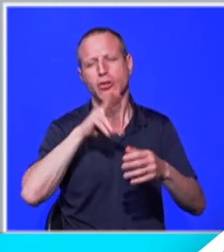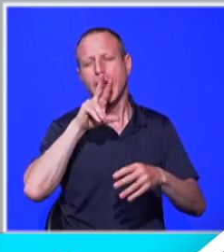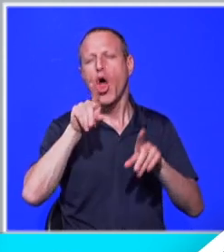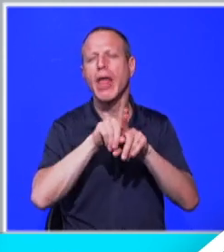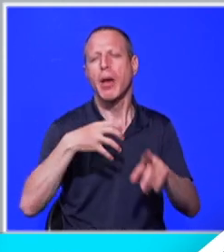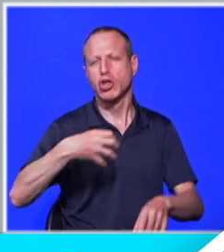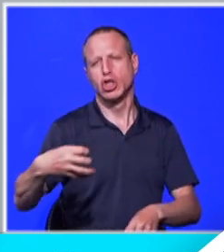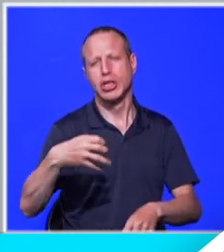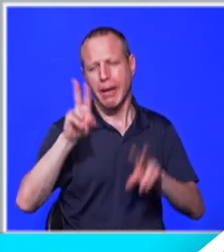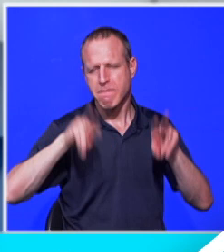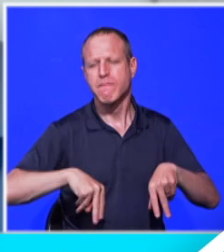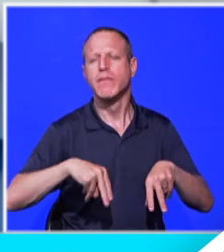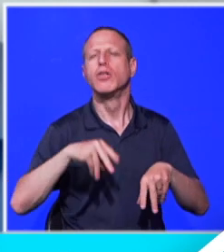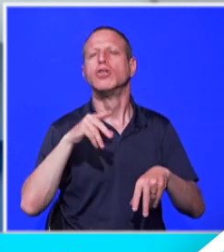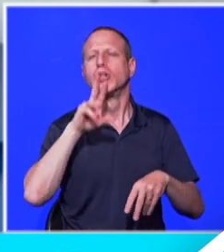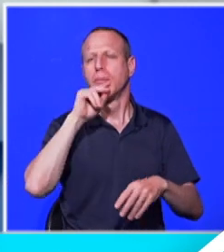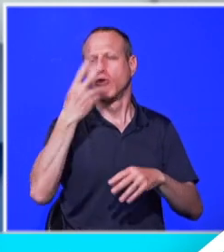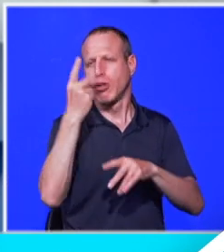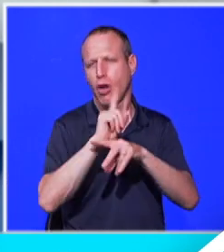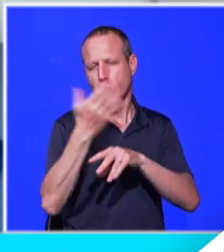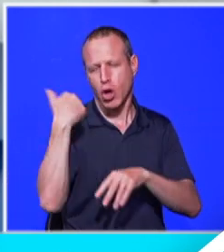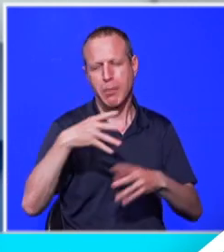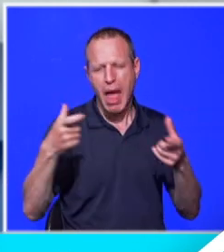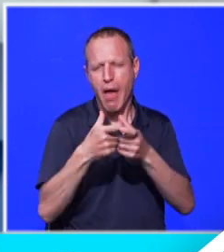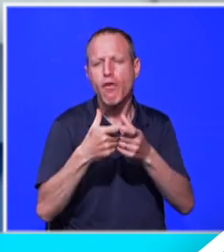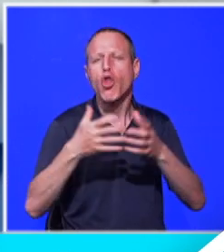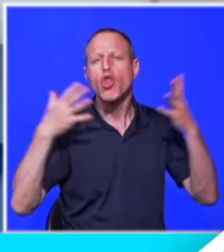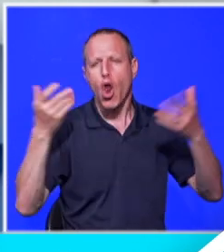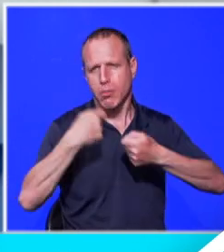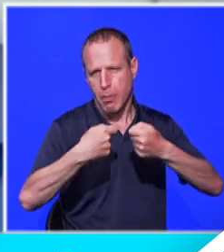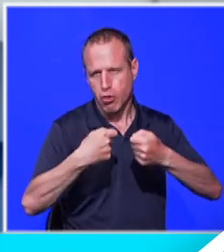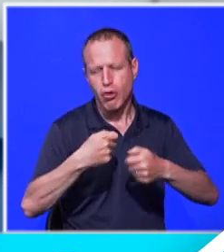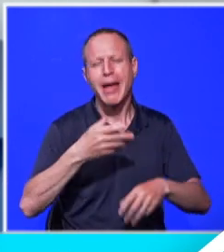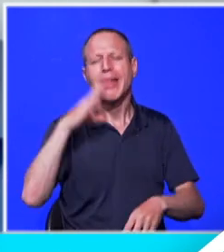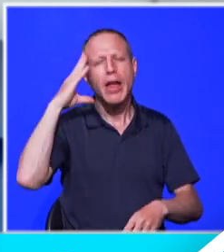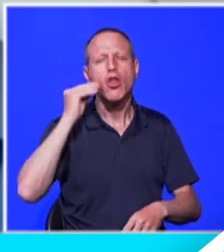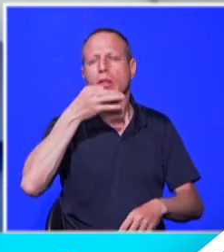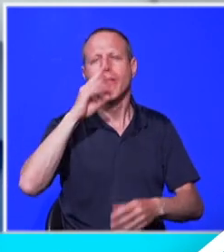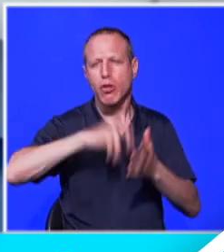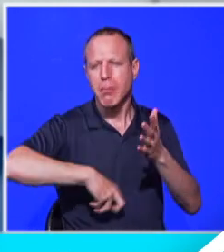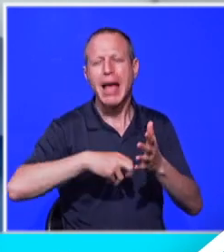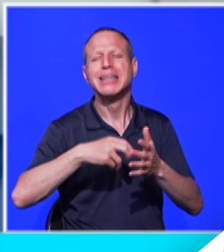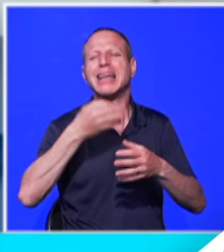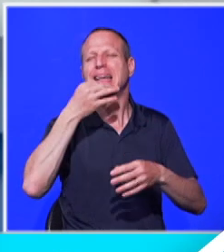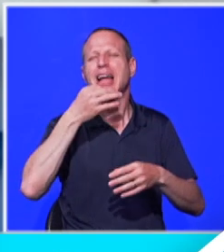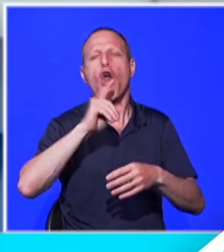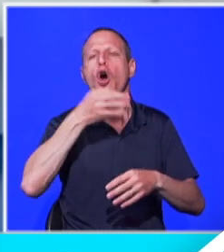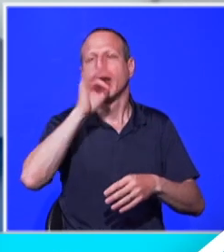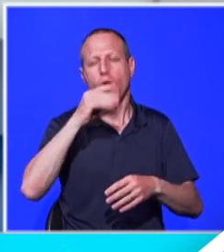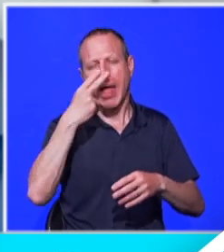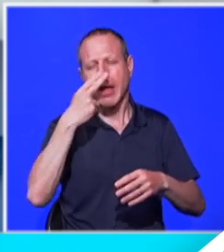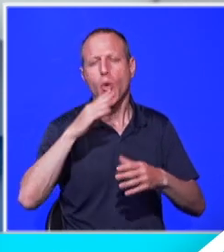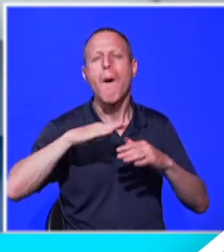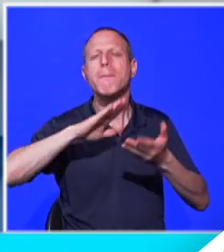אבל עכשיו החברות הגדולות okay. במשק נהנות מהטבות מס אדירות ולא יעילות. ראינו גם את המגמה ב-G7.